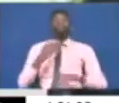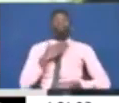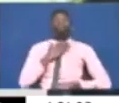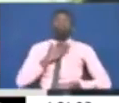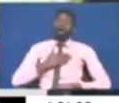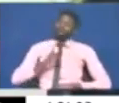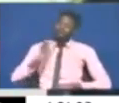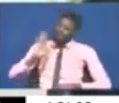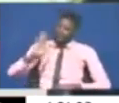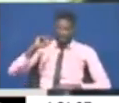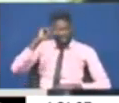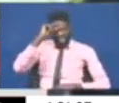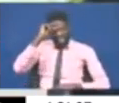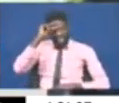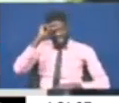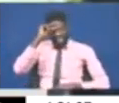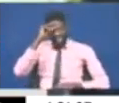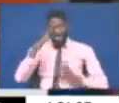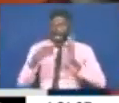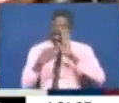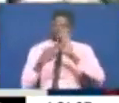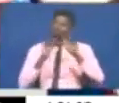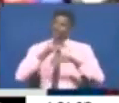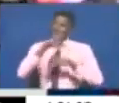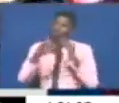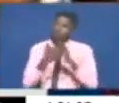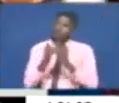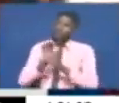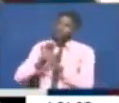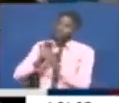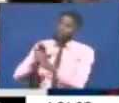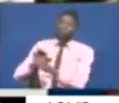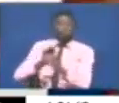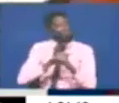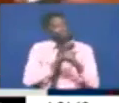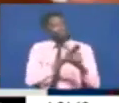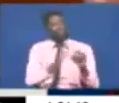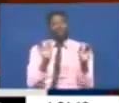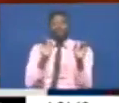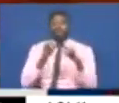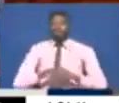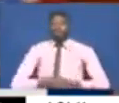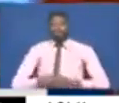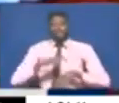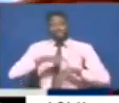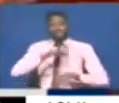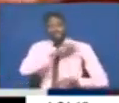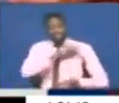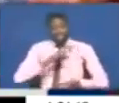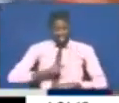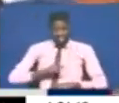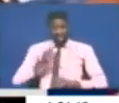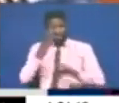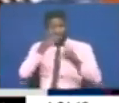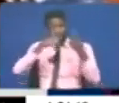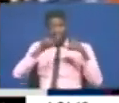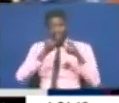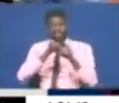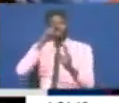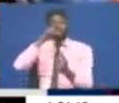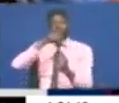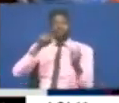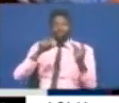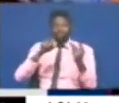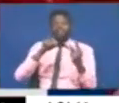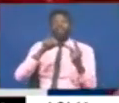Kenya. Haitabagua mtu wa huku na wa kule. With Kingi's win and nomination of Miraj Abdallah to the Senate, Amina Mwalimu called